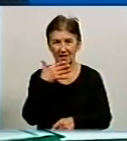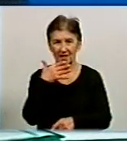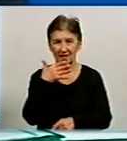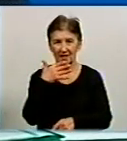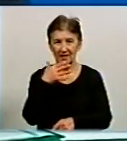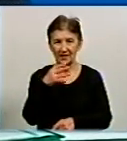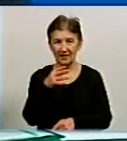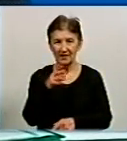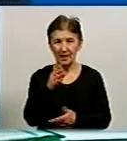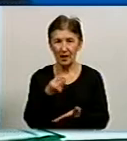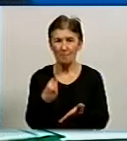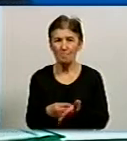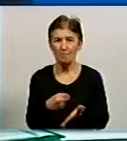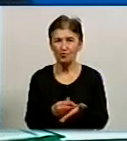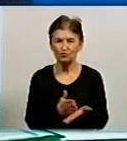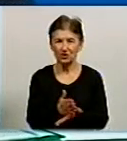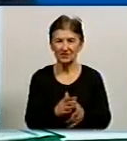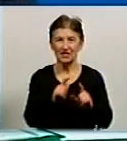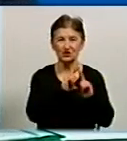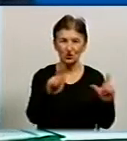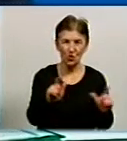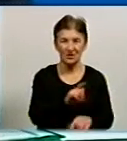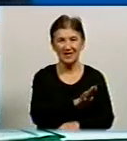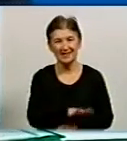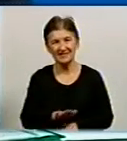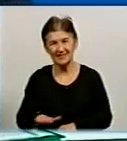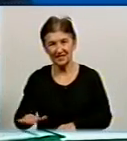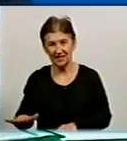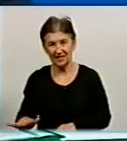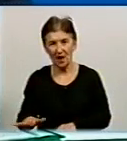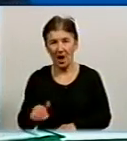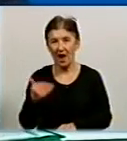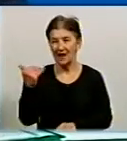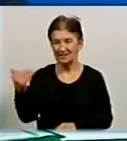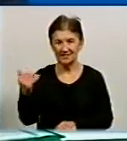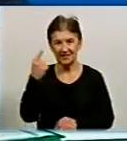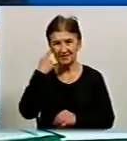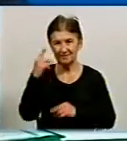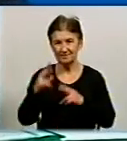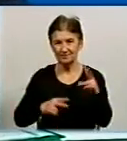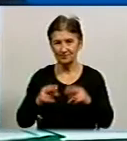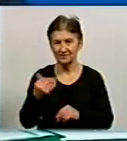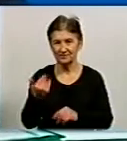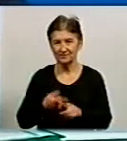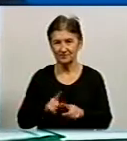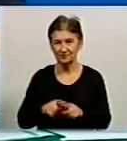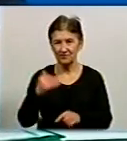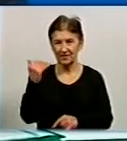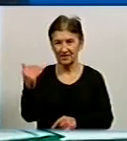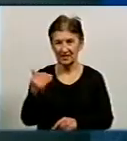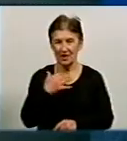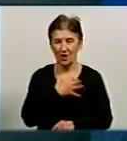Так, вікна, тобто, ми пам'ятаємо, школи вікна, так. Дітсадки, ну, а це ми вважаємо прерогатива саме міської ради,